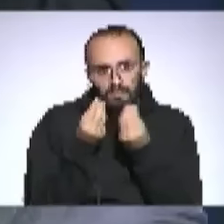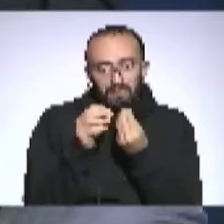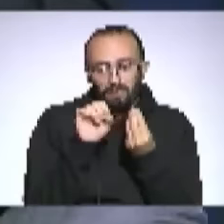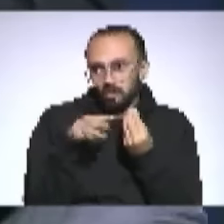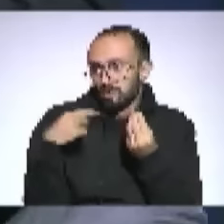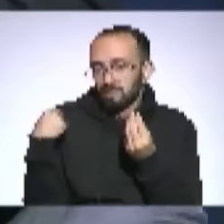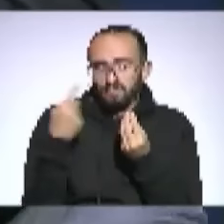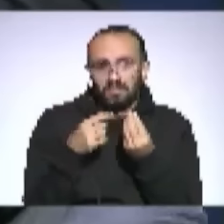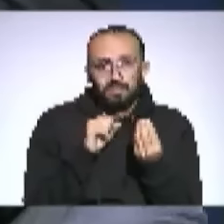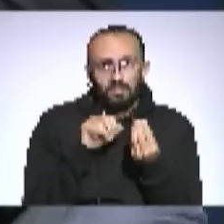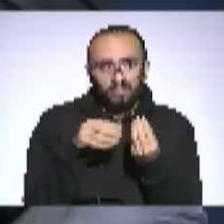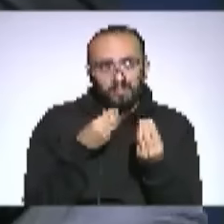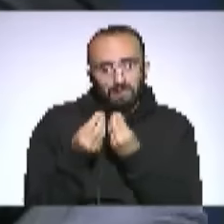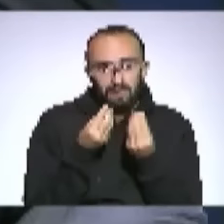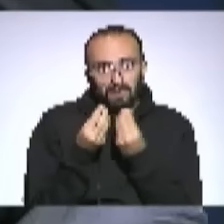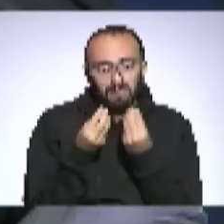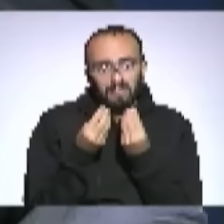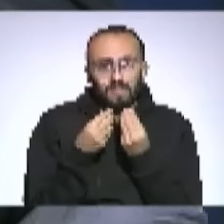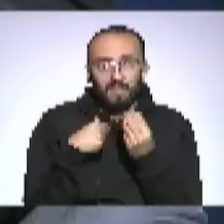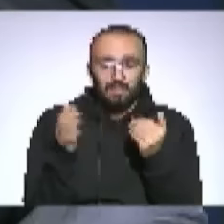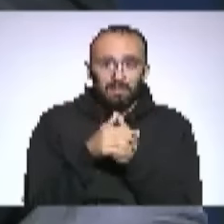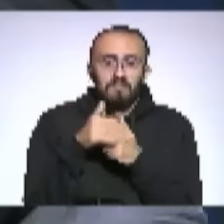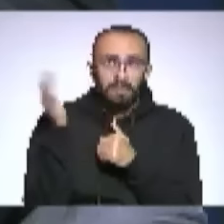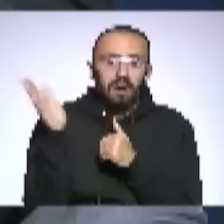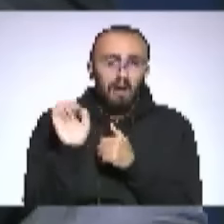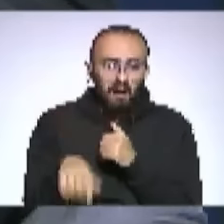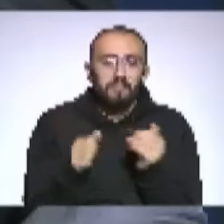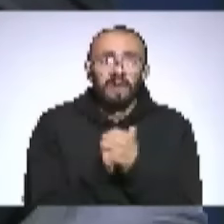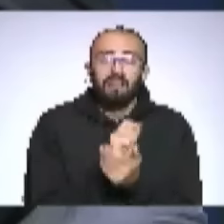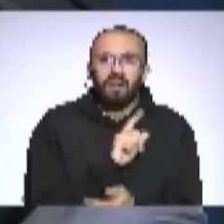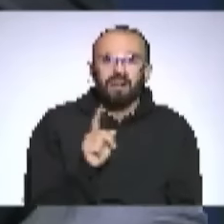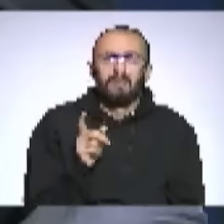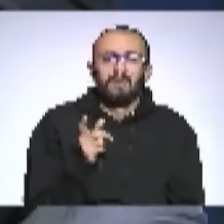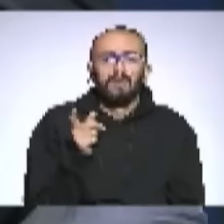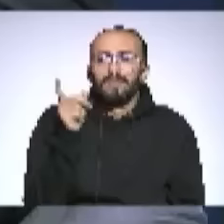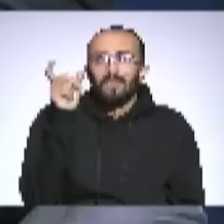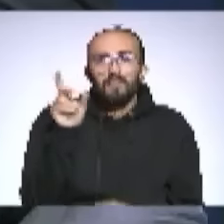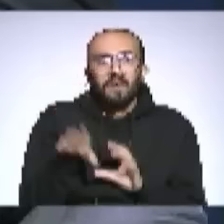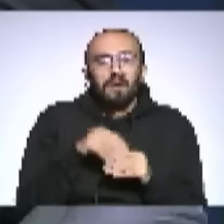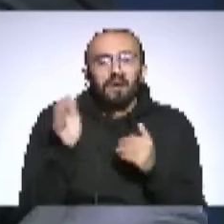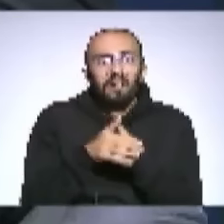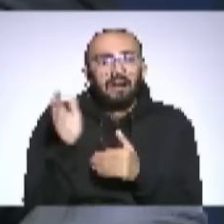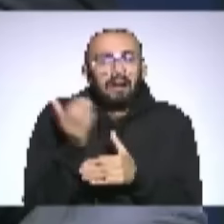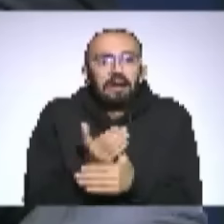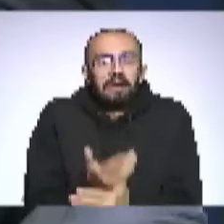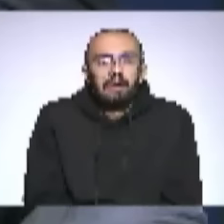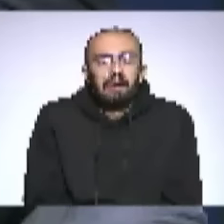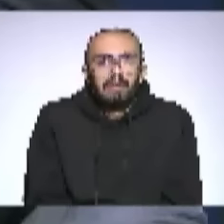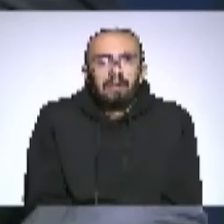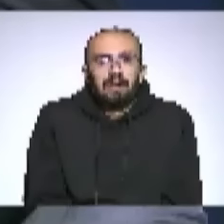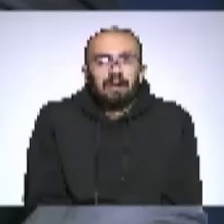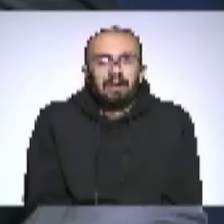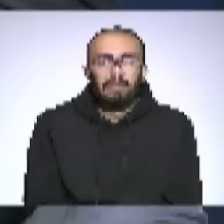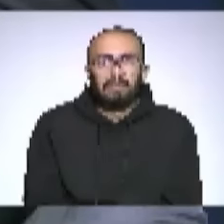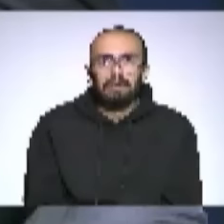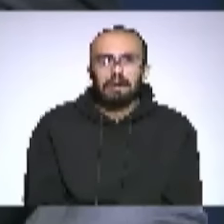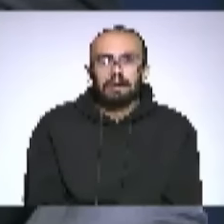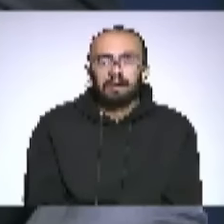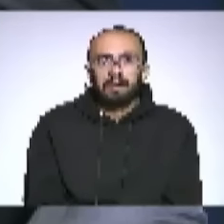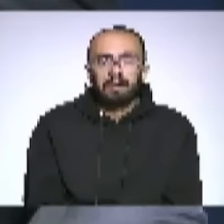شهور دول ان بعمل انا علاقه بره البيت بس في البيت لا طب ايه ايه مبرره للعلاقه اللي خارج البيت او داخل